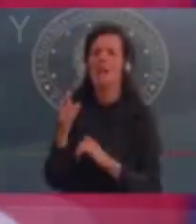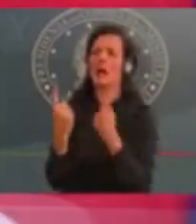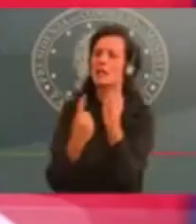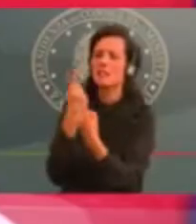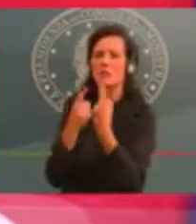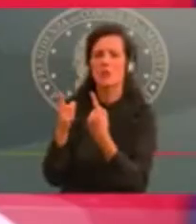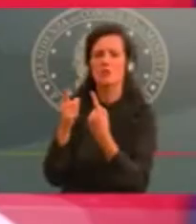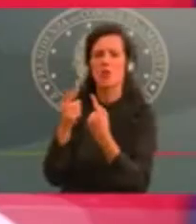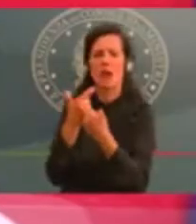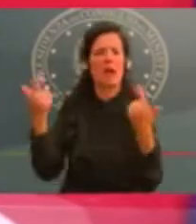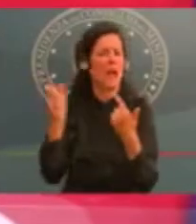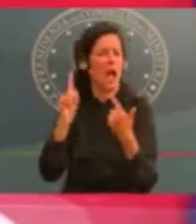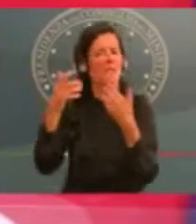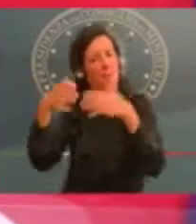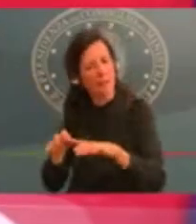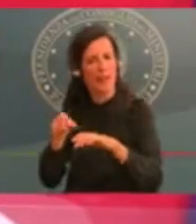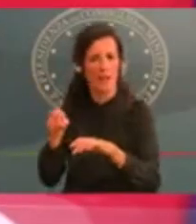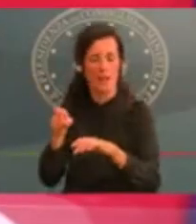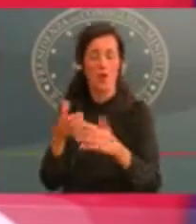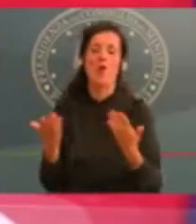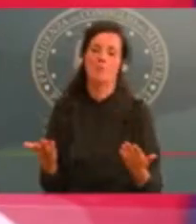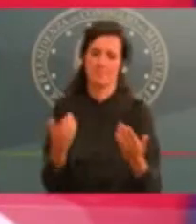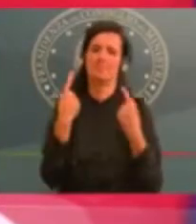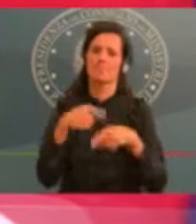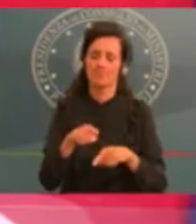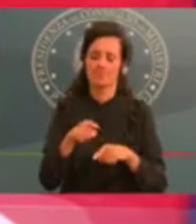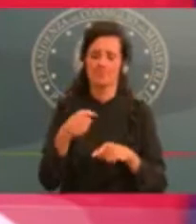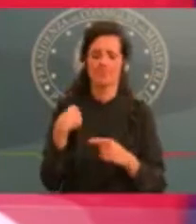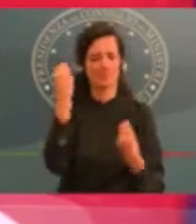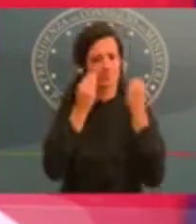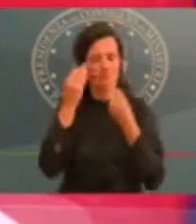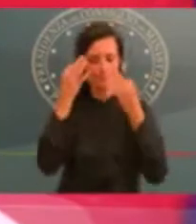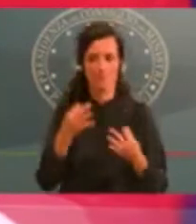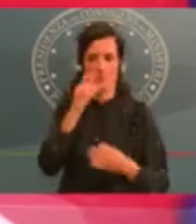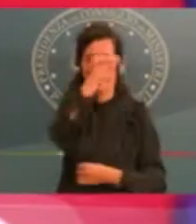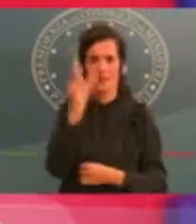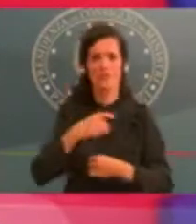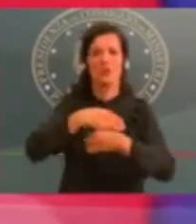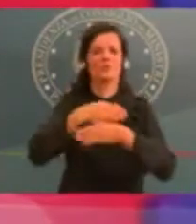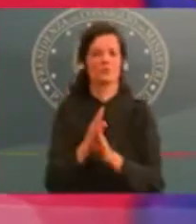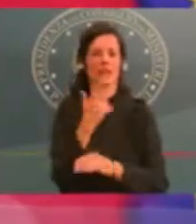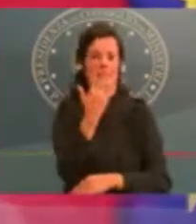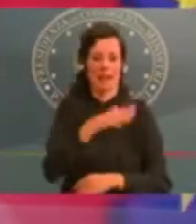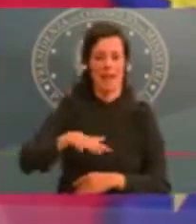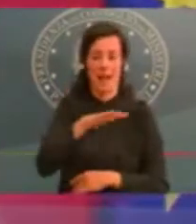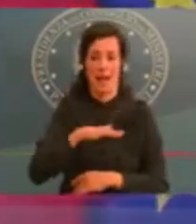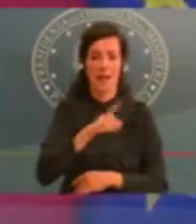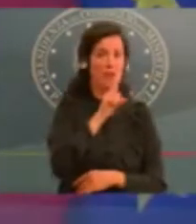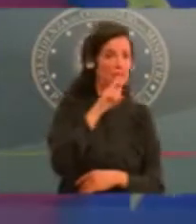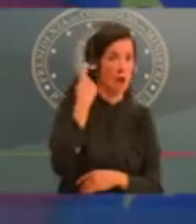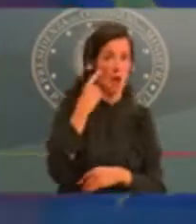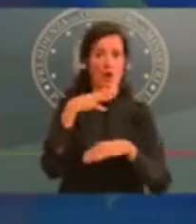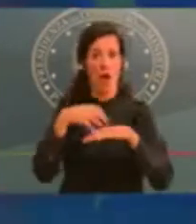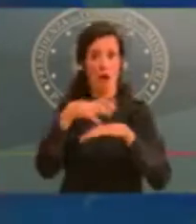allentamenti e deroghe alle misure anti contagio a partire dal 3 dicembre è cominciato il lavoro del governo per impostare il nuovo